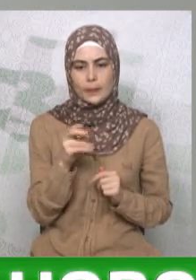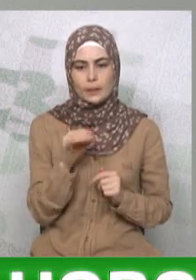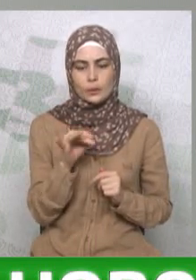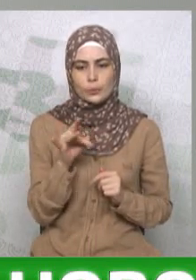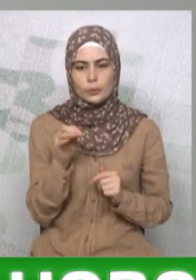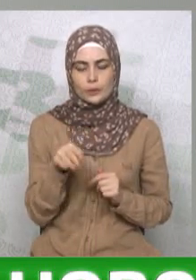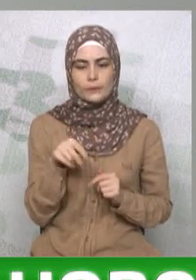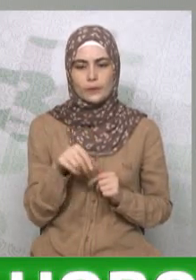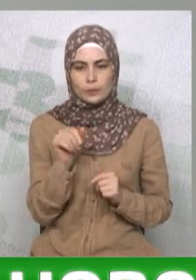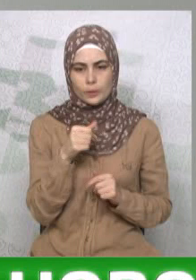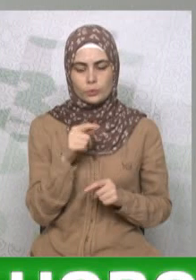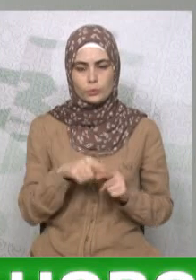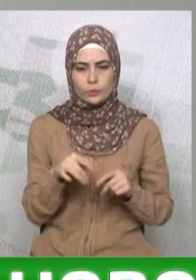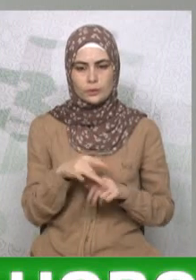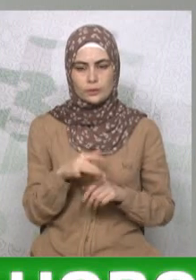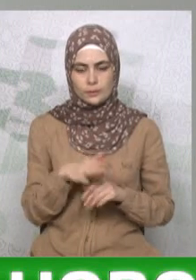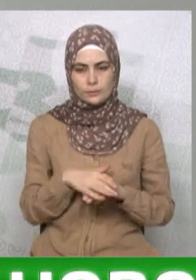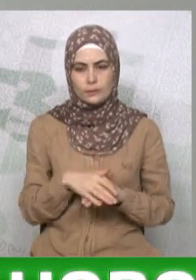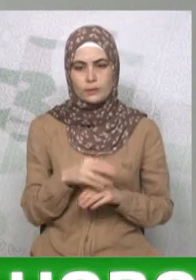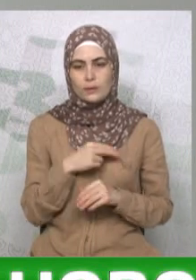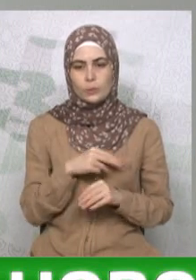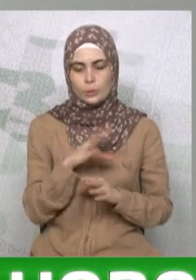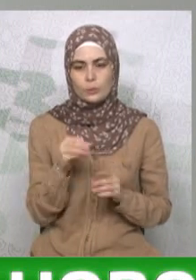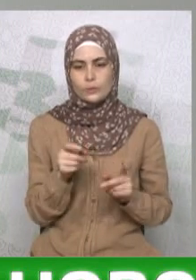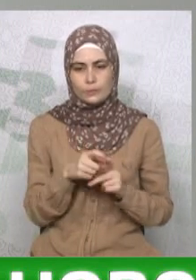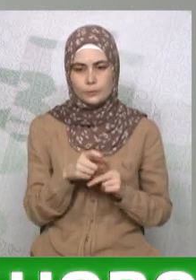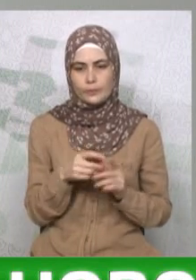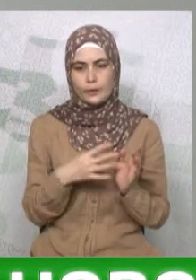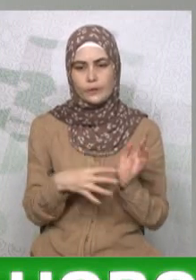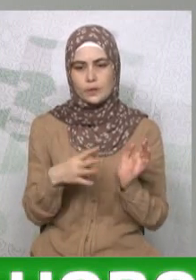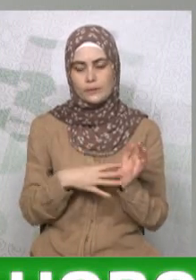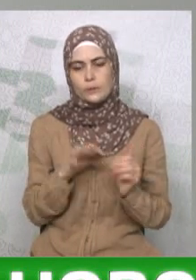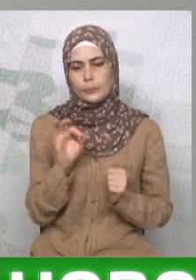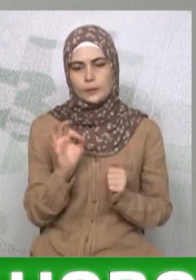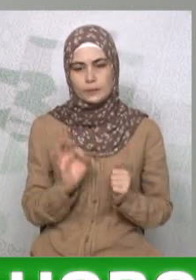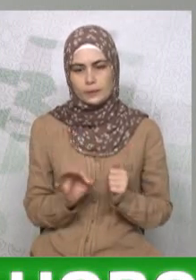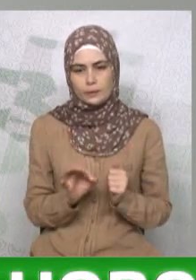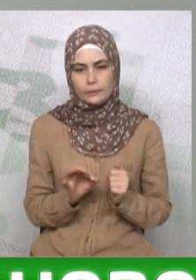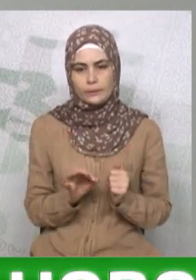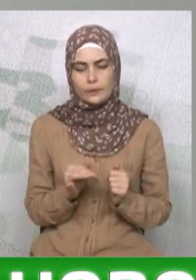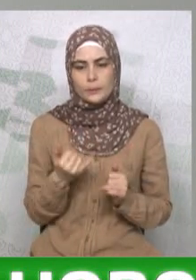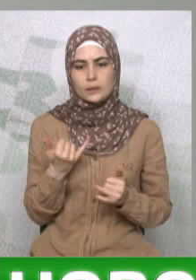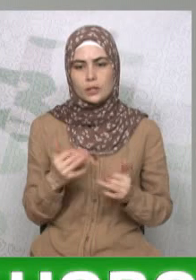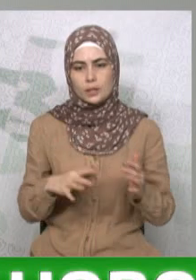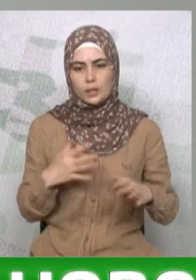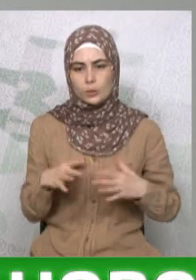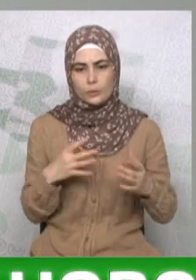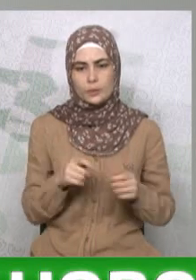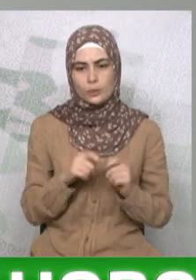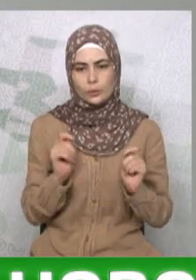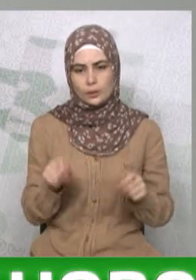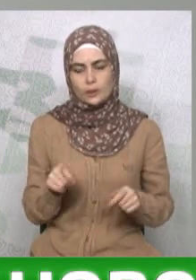этом году уже на стадии завершения, работы там проведены в объемах 99%, мы сейчас готовимся к открытию этих